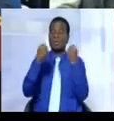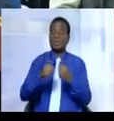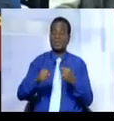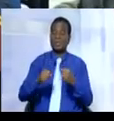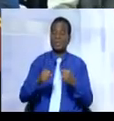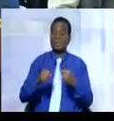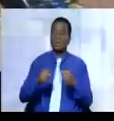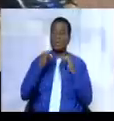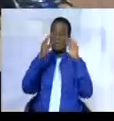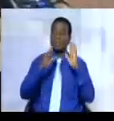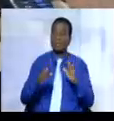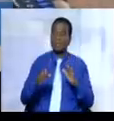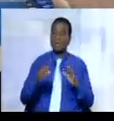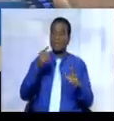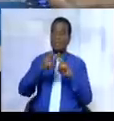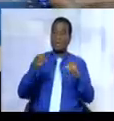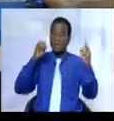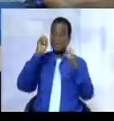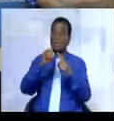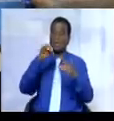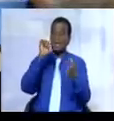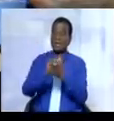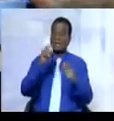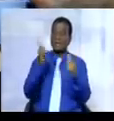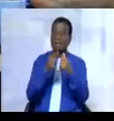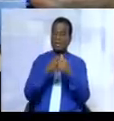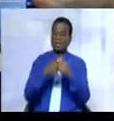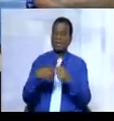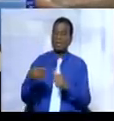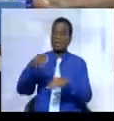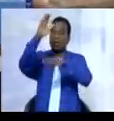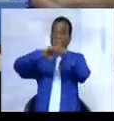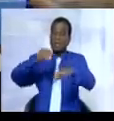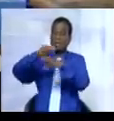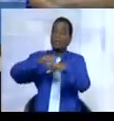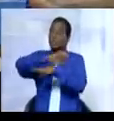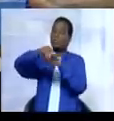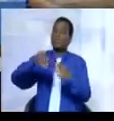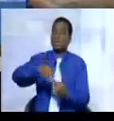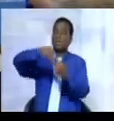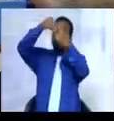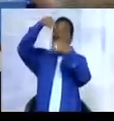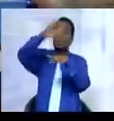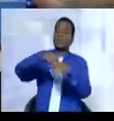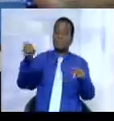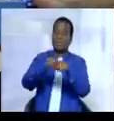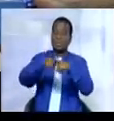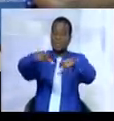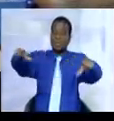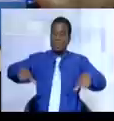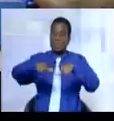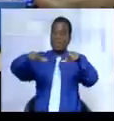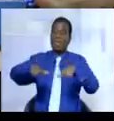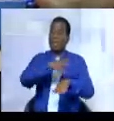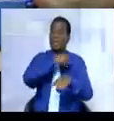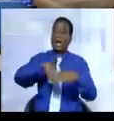néphrologie. Mais l'objectif, c'est d'abord de rassembler tous les spécialistes sur un même lieu, comme on l'a dit,